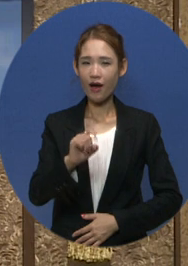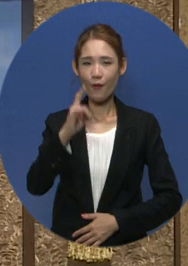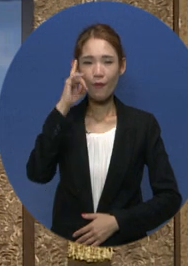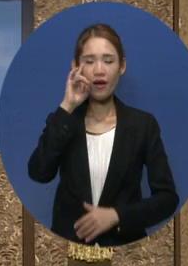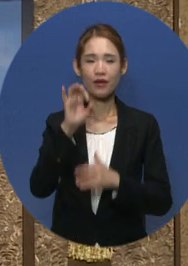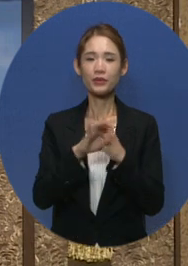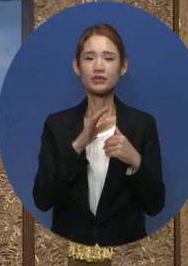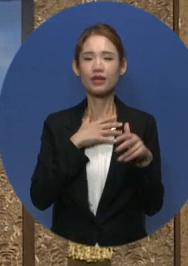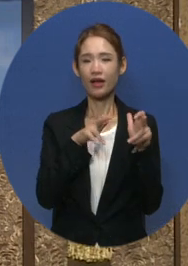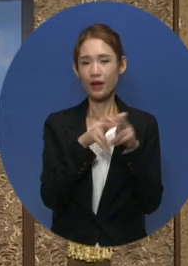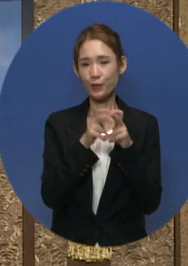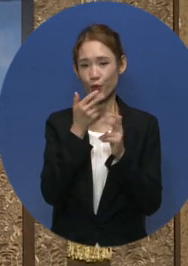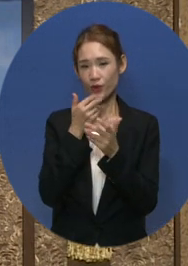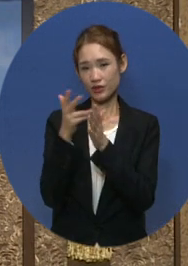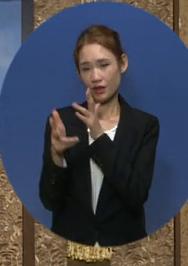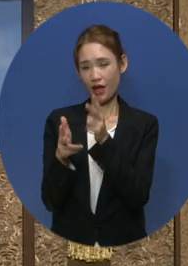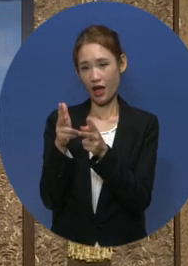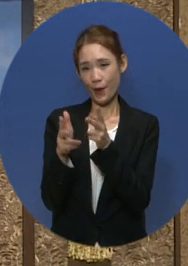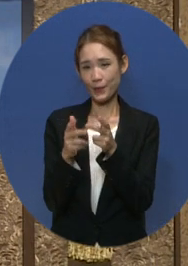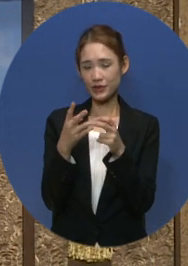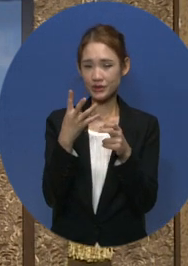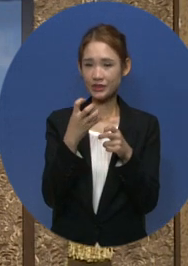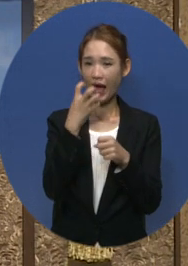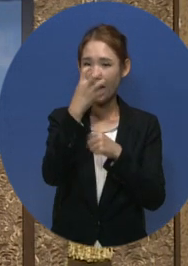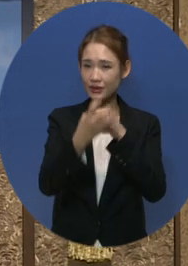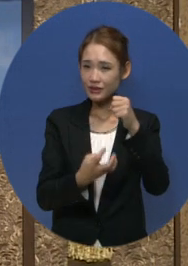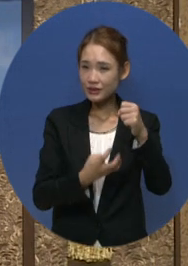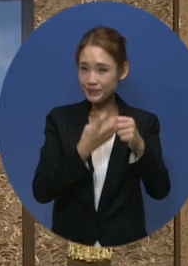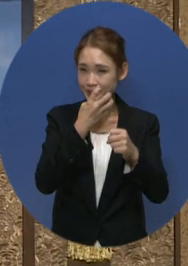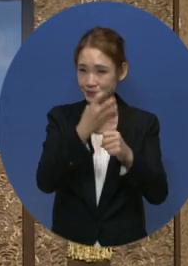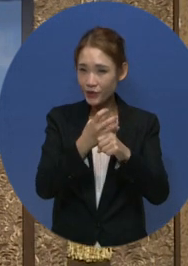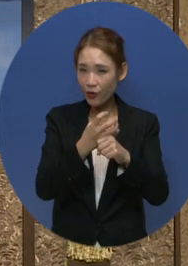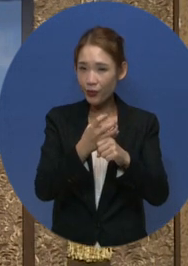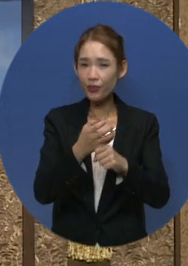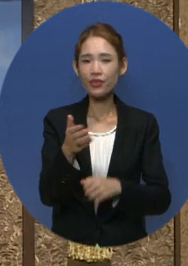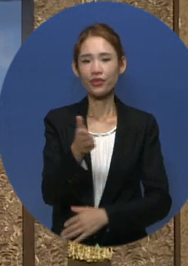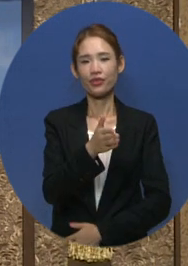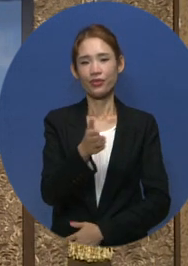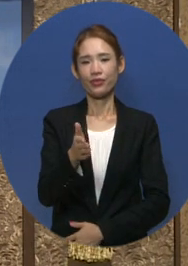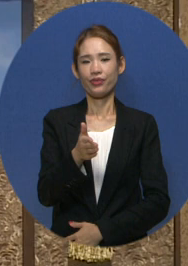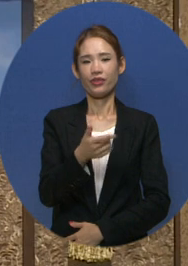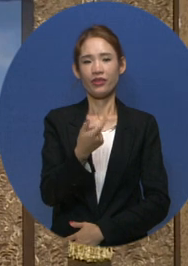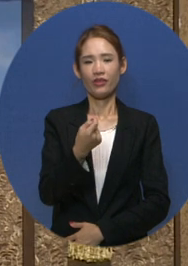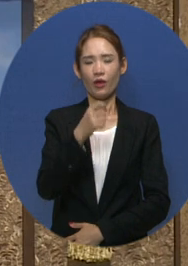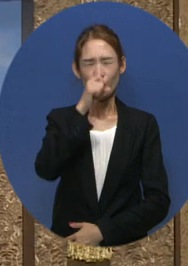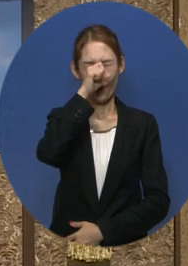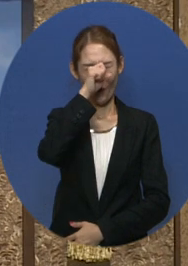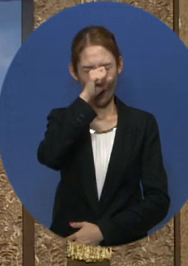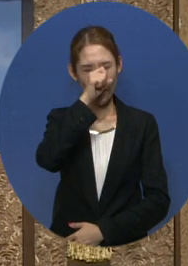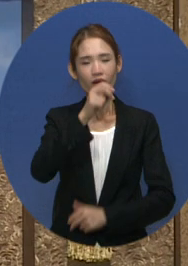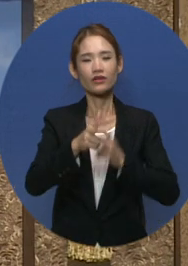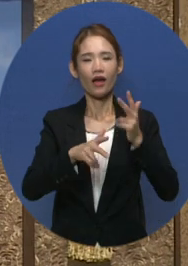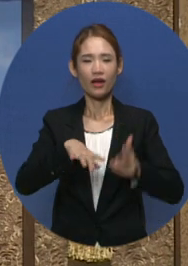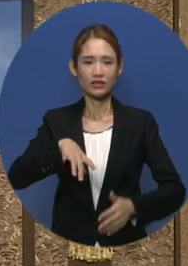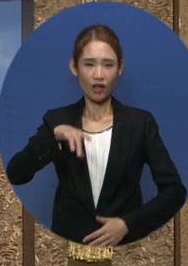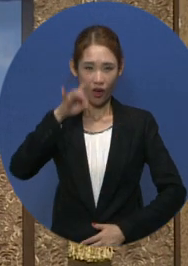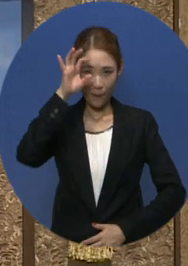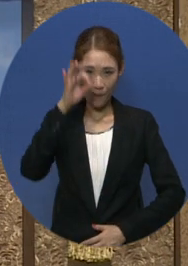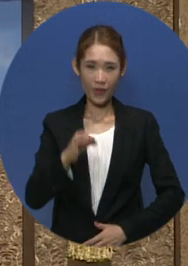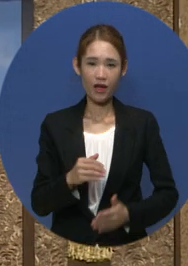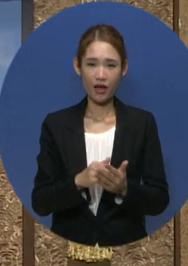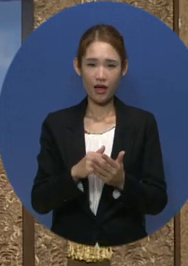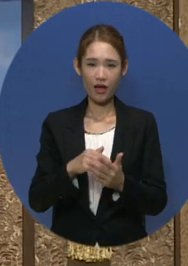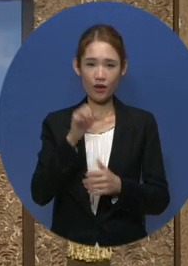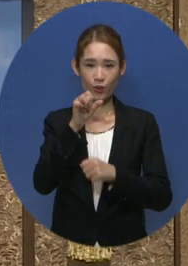장애인 복지 사업을 한 40년 정도 했는데 이렇게 좋은 사업을 제가 보지를 못했어요. 아마도 앞으로